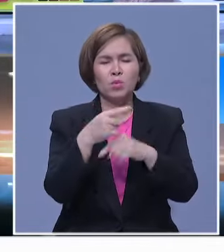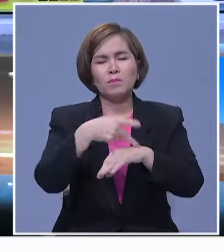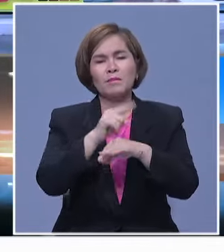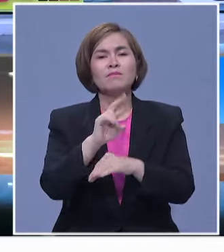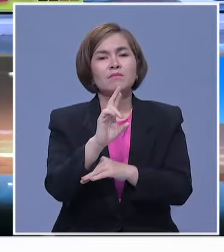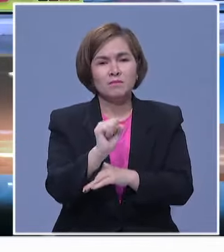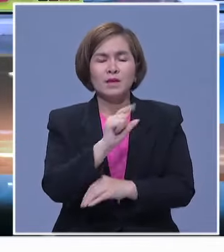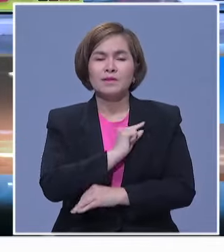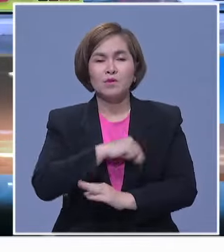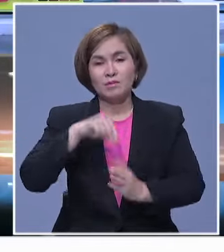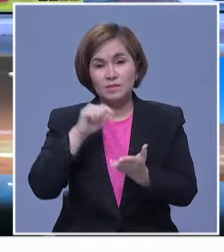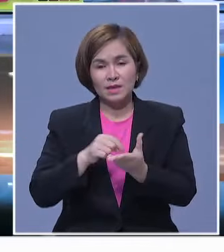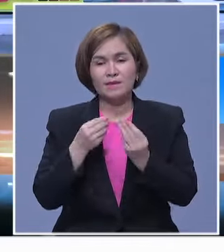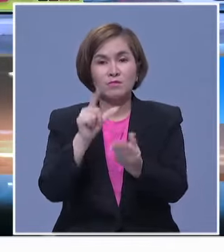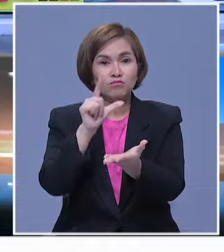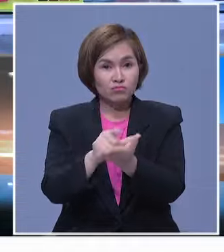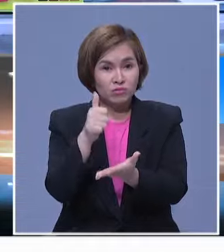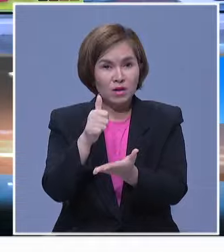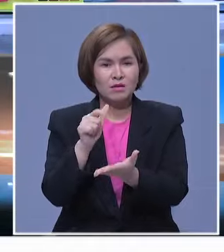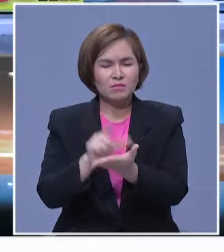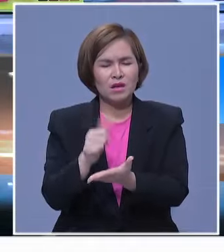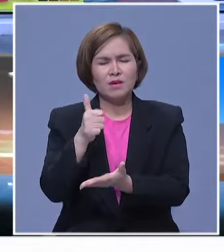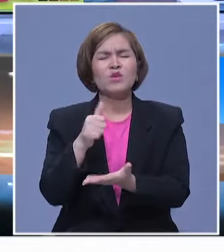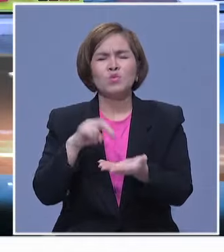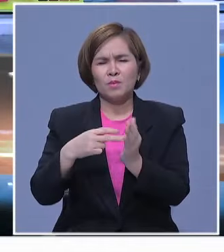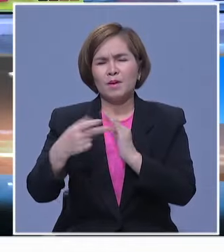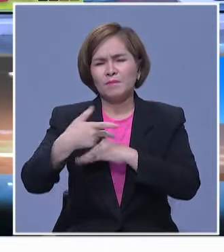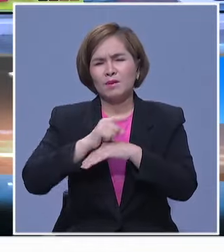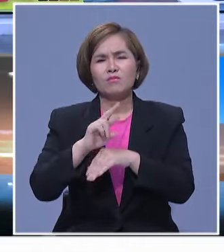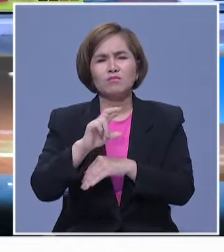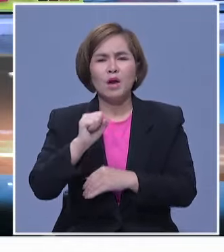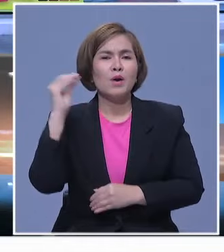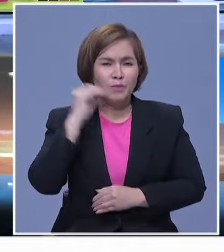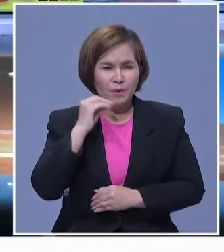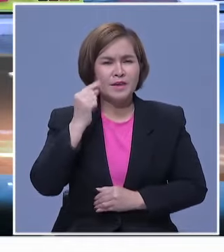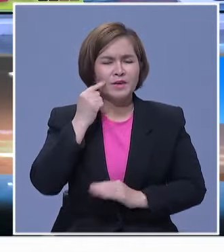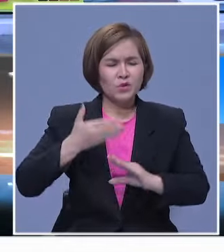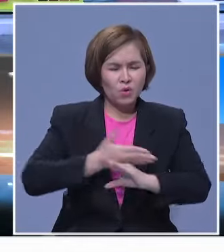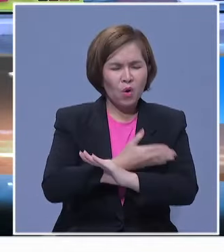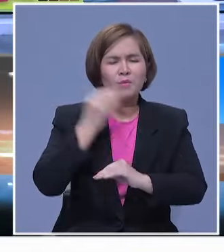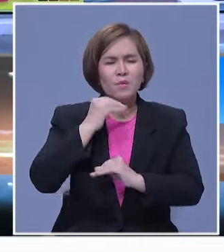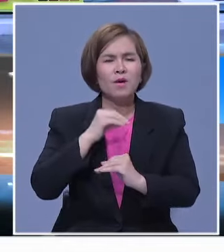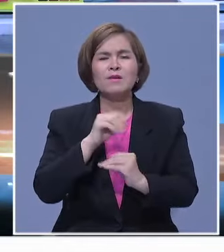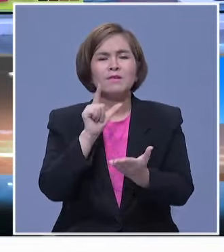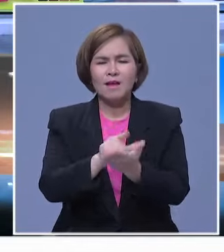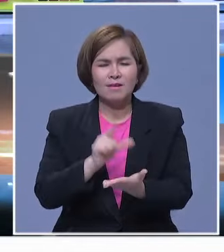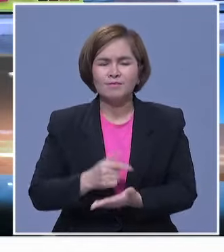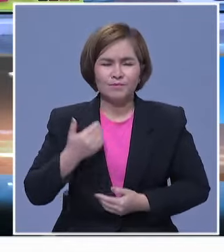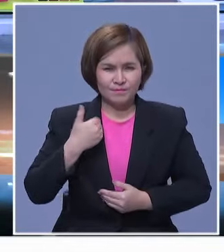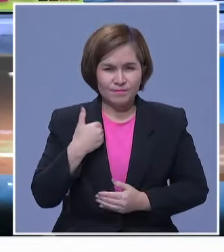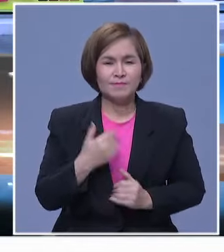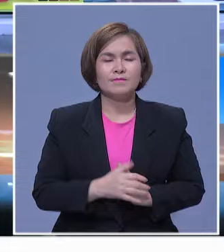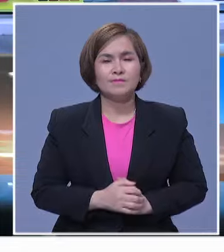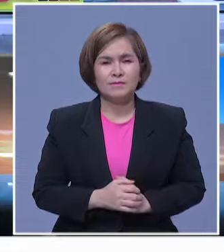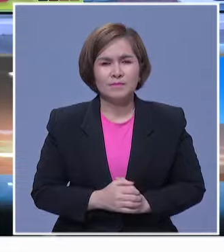ที่จะเป็นผู้เซ็นอนุมัติให้สามารถลาจากการประชุมได้นะคะ เชื่อว่าต้องมีการลาทุกครั้งแหละ เชื่อว่าต้องเขียนใบลานักกฎหมายรอบตัวเนี่ยต้องคอยเตรียมเอาไว้